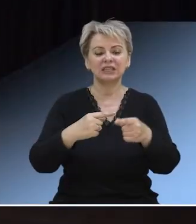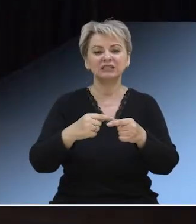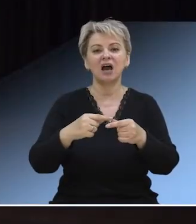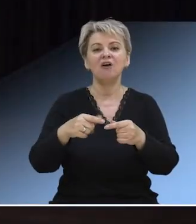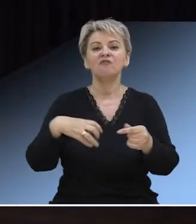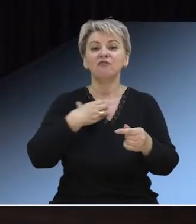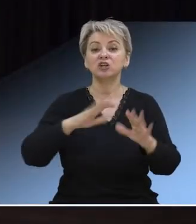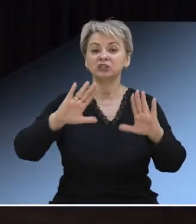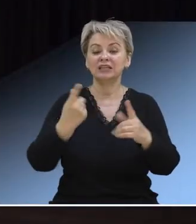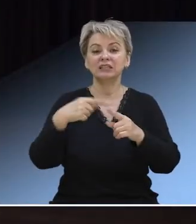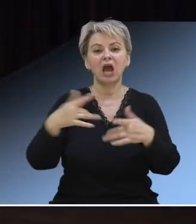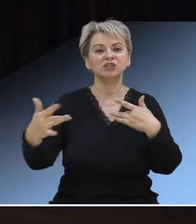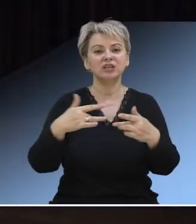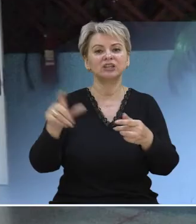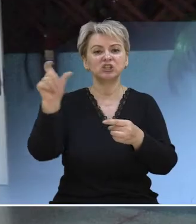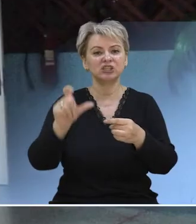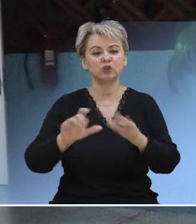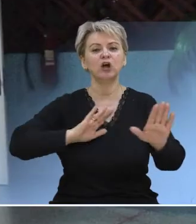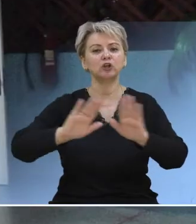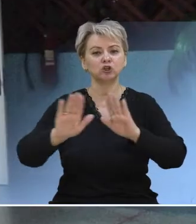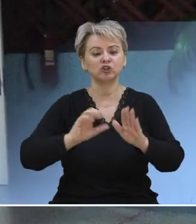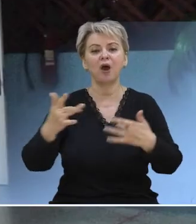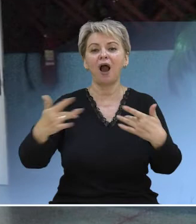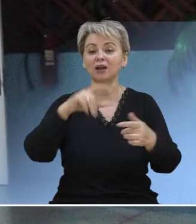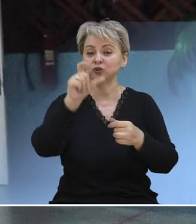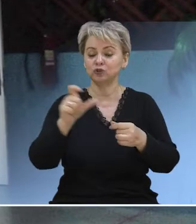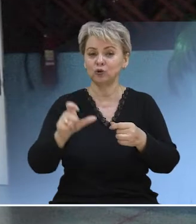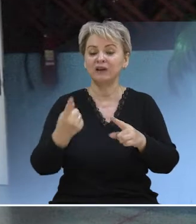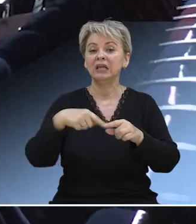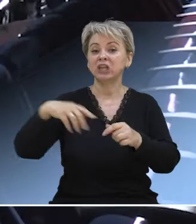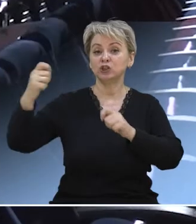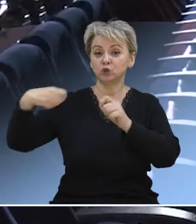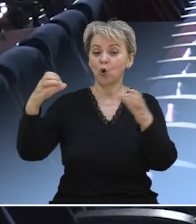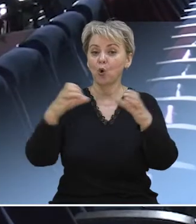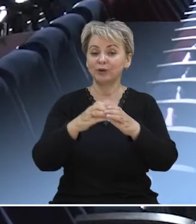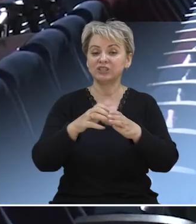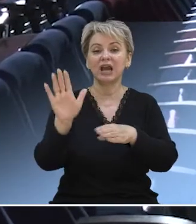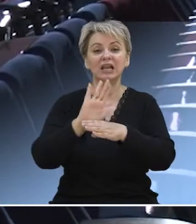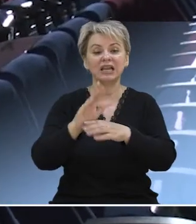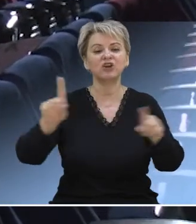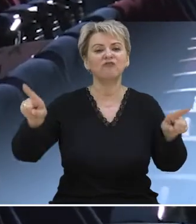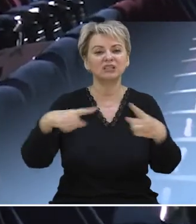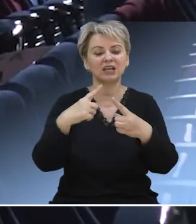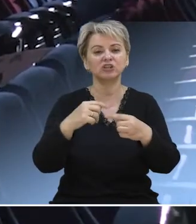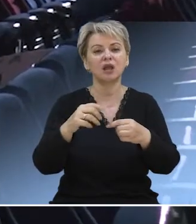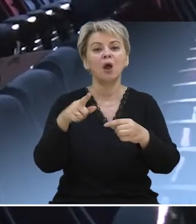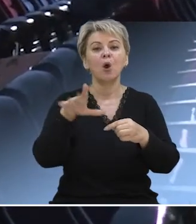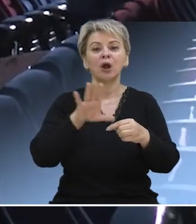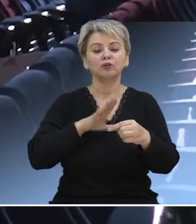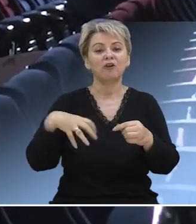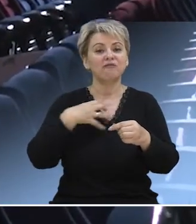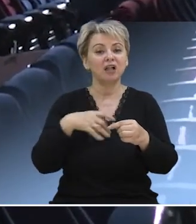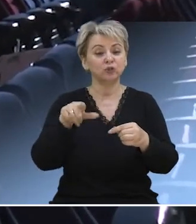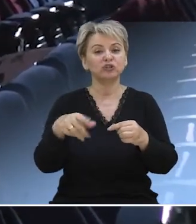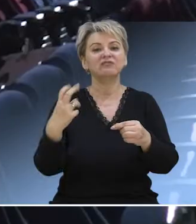– это всегда важное событие для автора сценария, режиссера и актеров. Для съемочной группы киноленты «Восхождение»